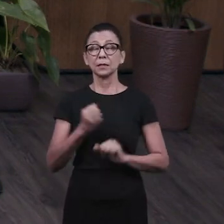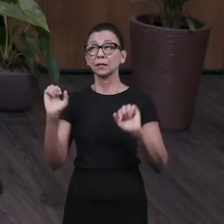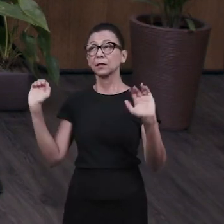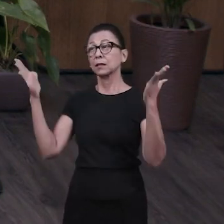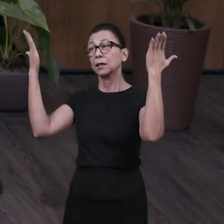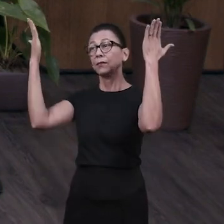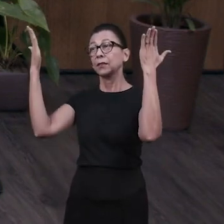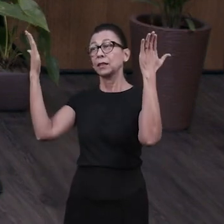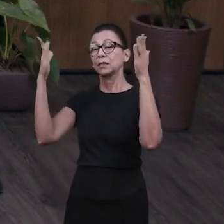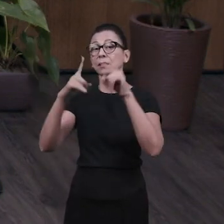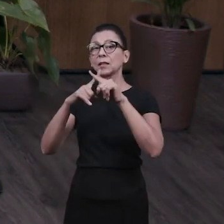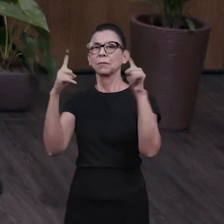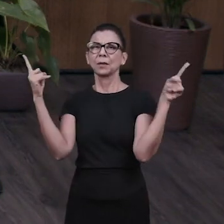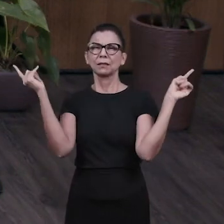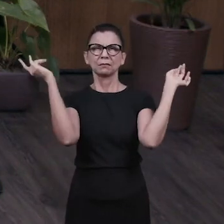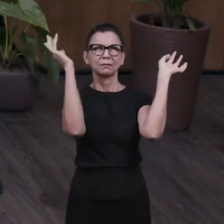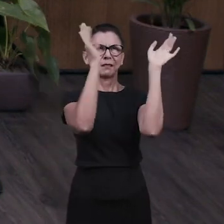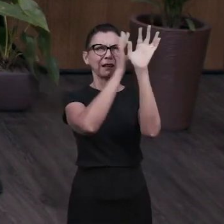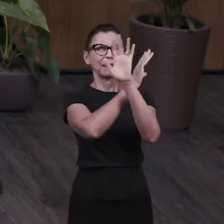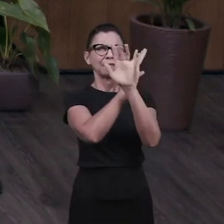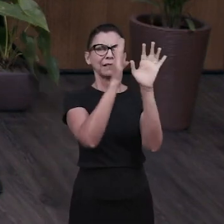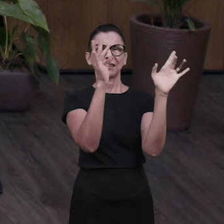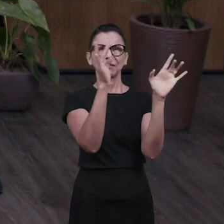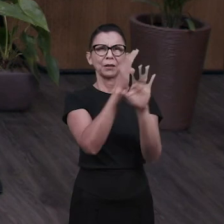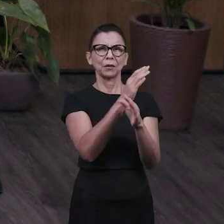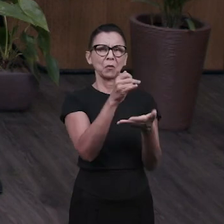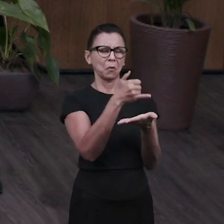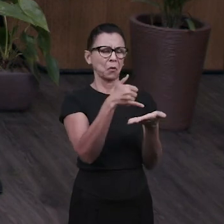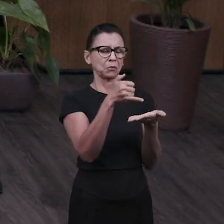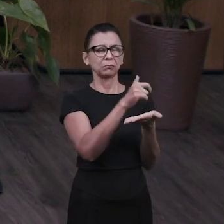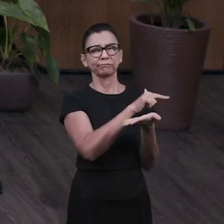nourri, elles n'ont pas alimenté les réserves d'huile.